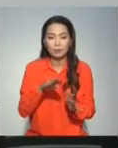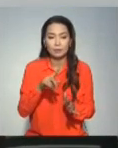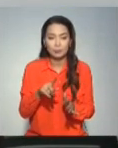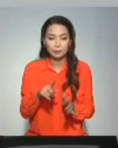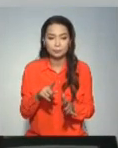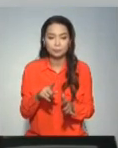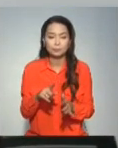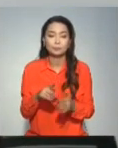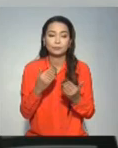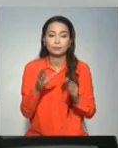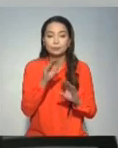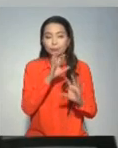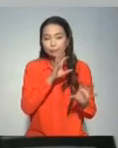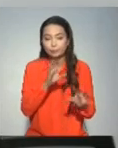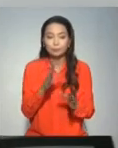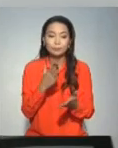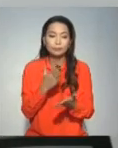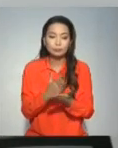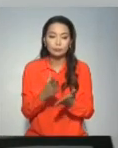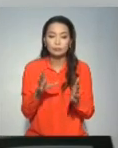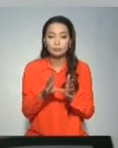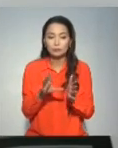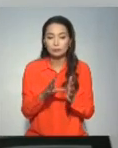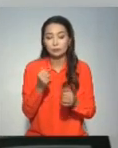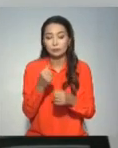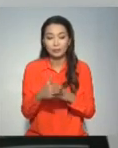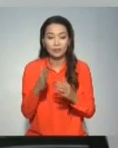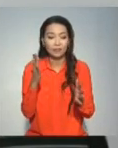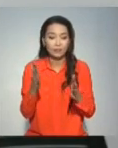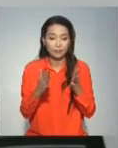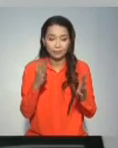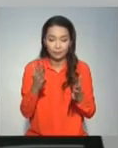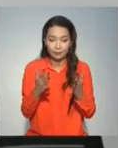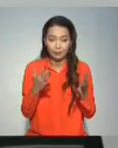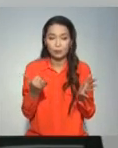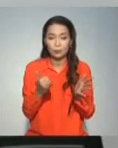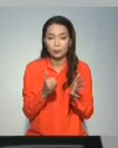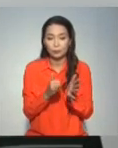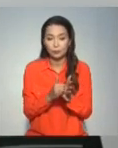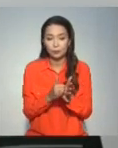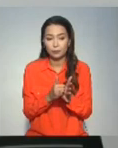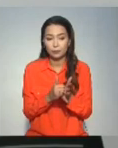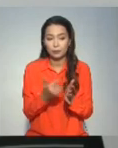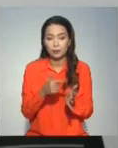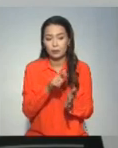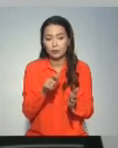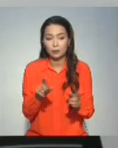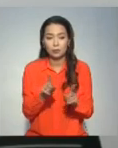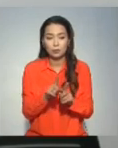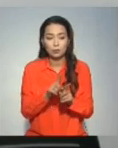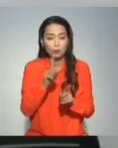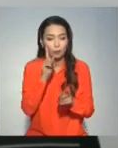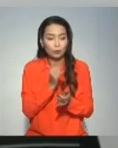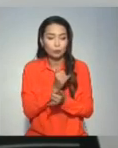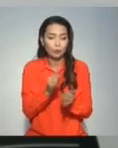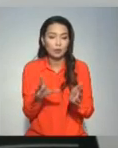предприятие обеспечивает электричеством нашу столицу, город Астана. Данное предприятие также